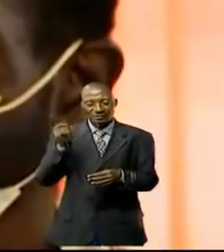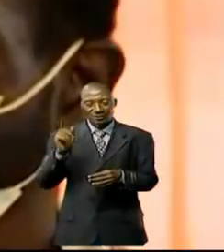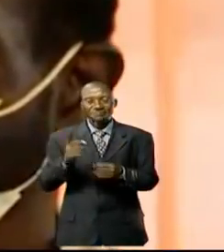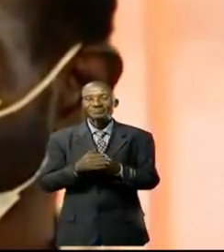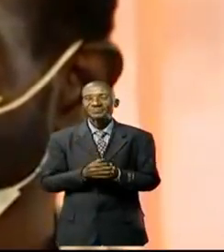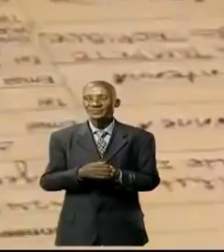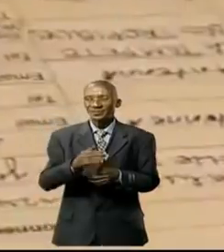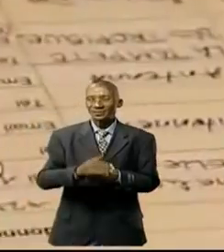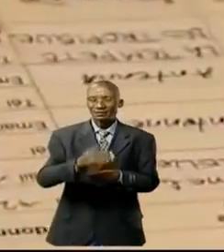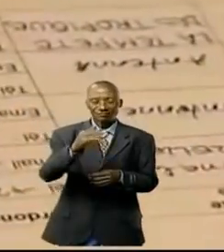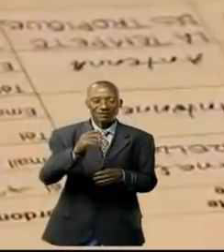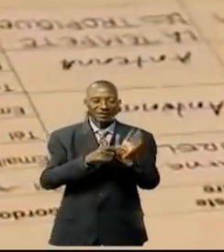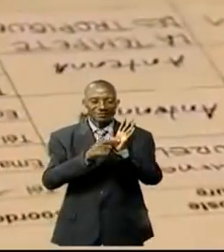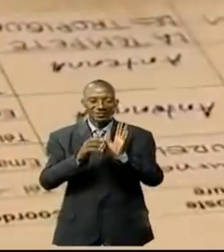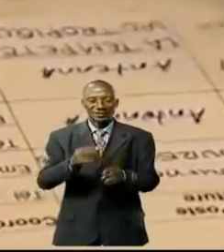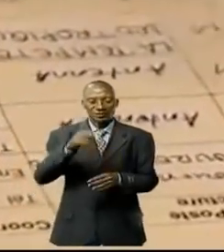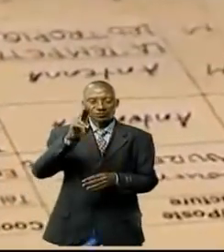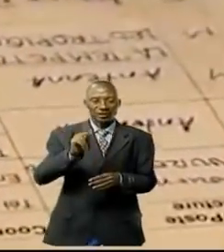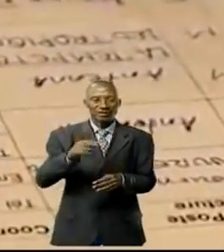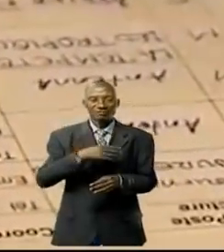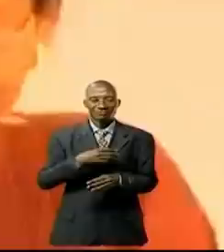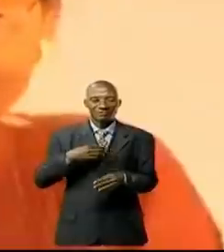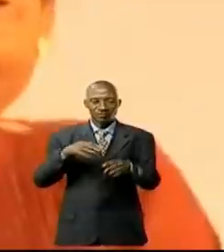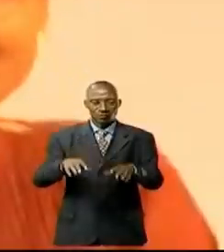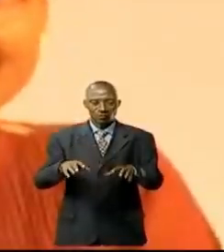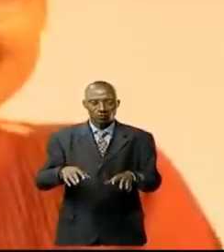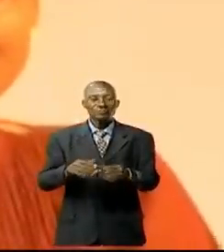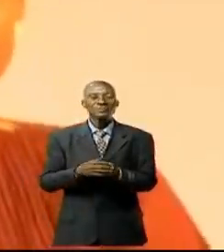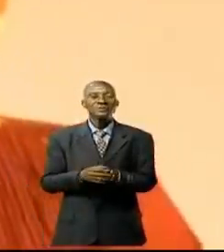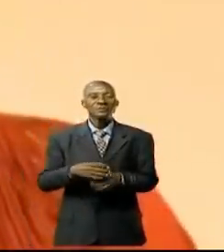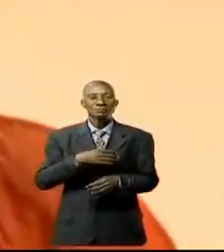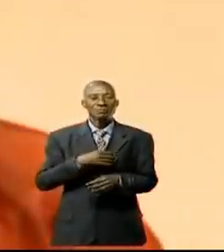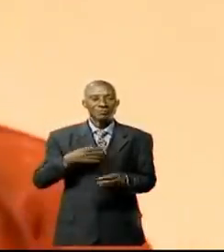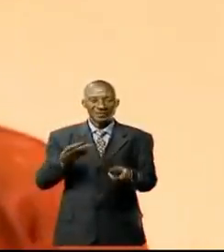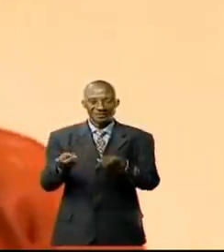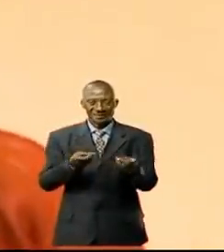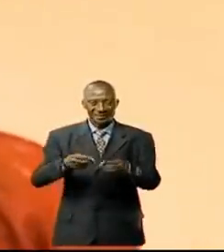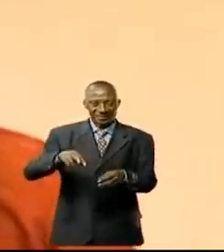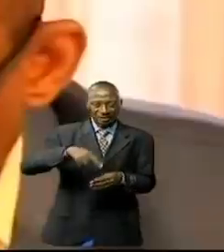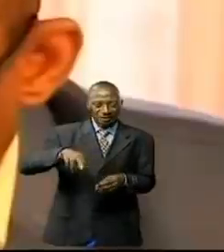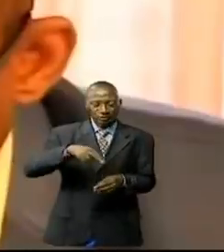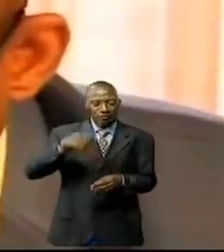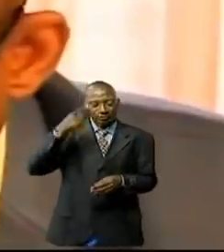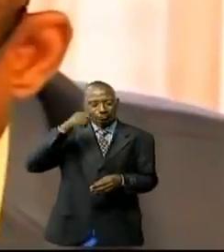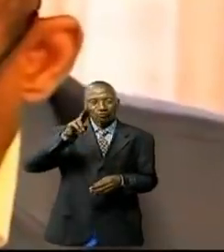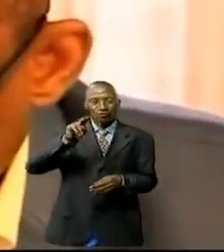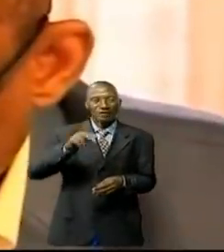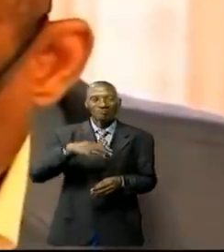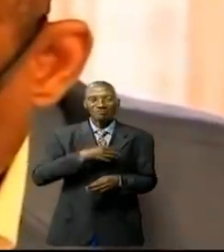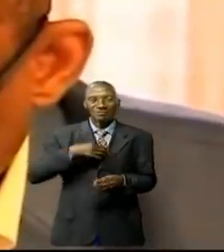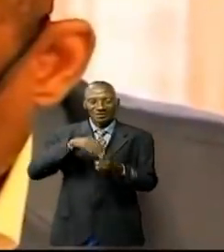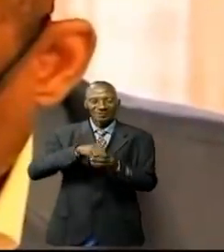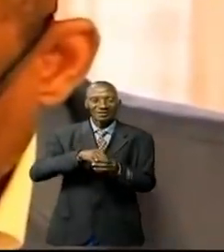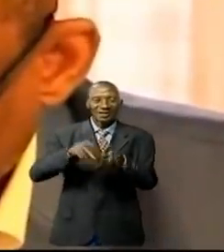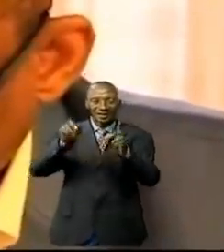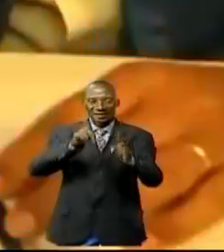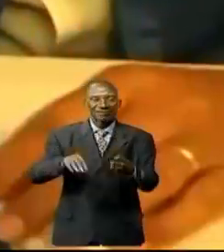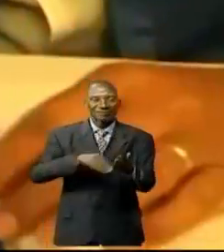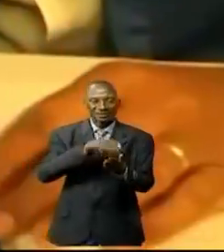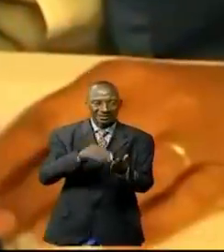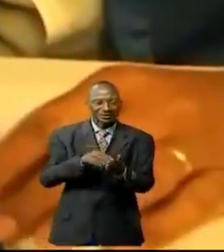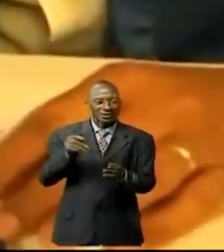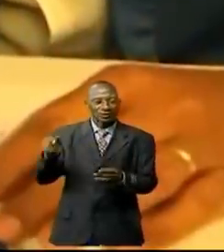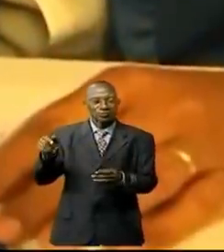l'ONU Femmes en RDC, Adama Moussa, la directrice régionale de l'ONU Femmes pour l'Afrique centrale et de l'Ouest, a confirmé